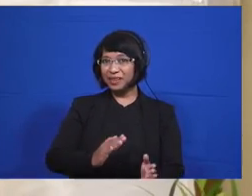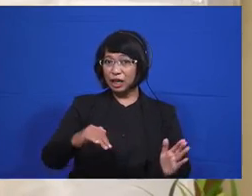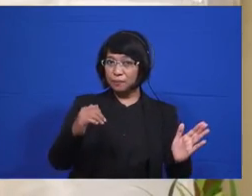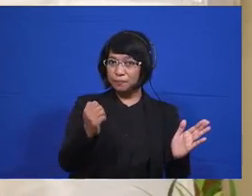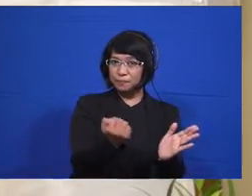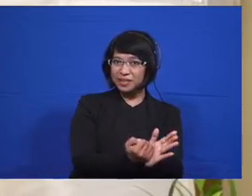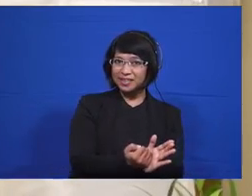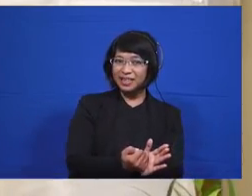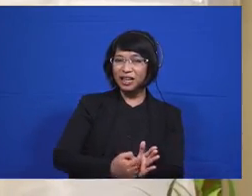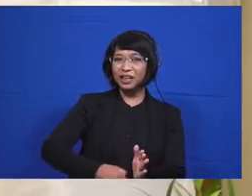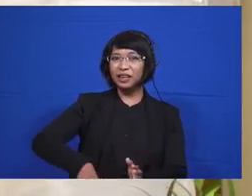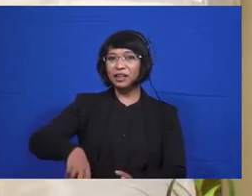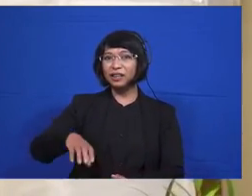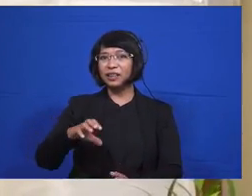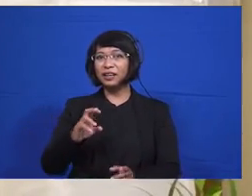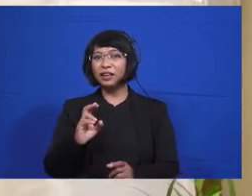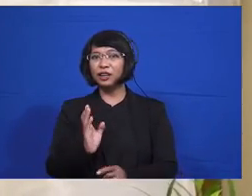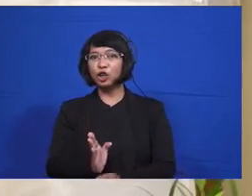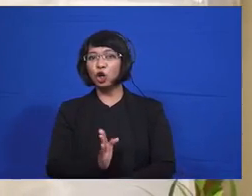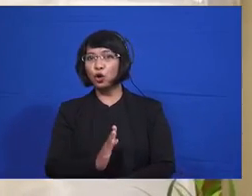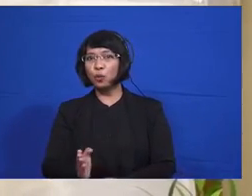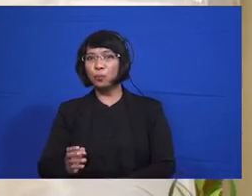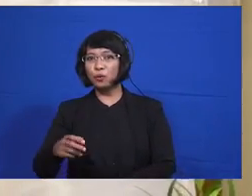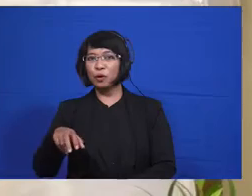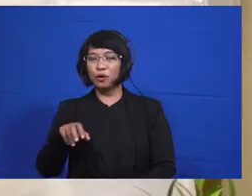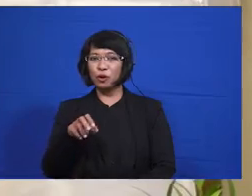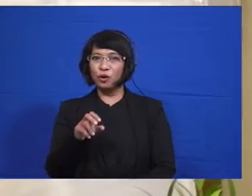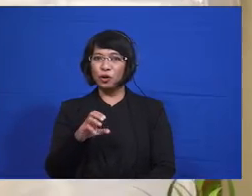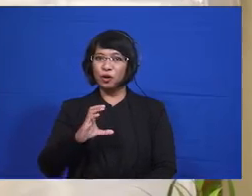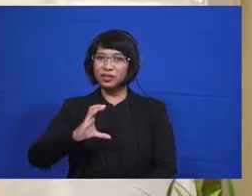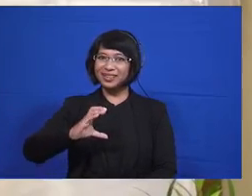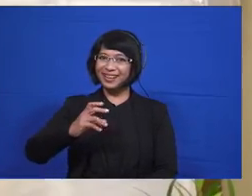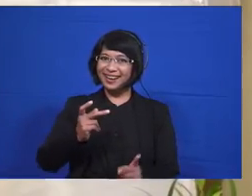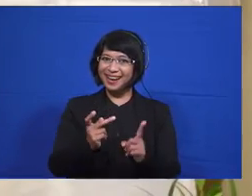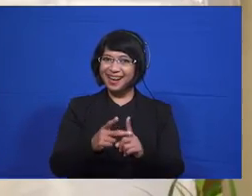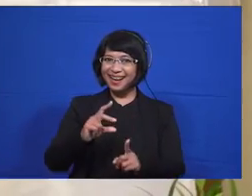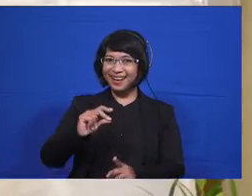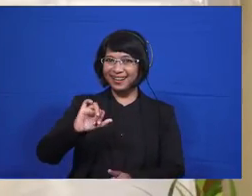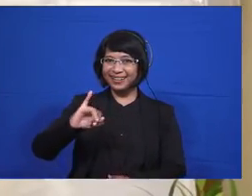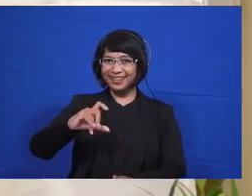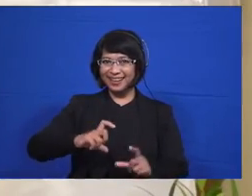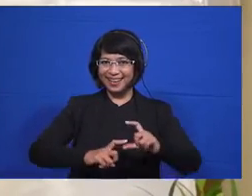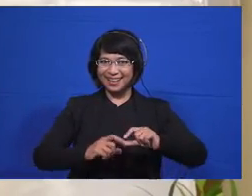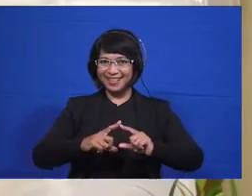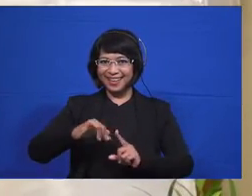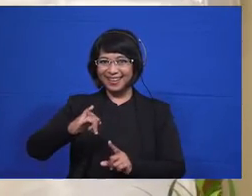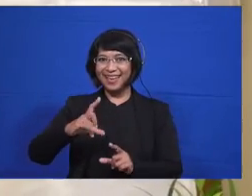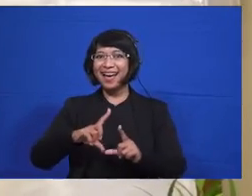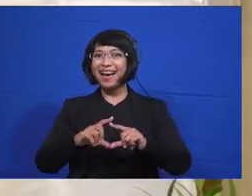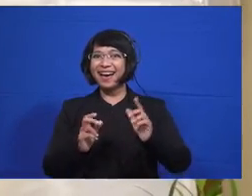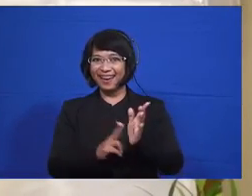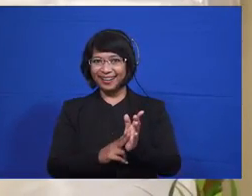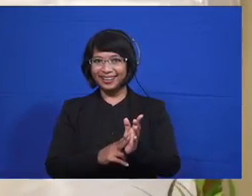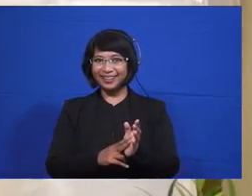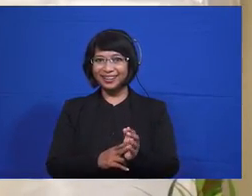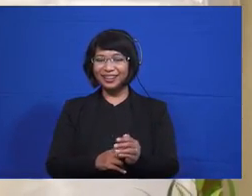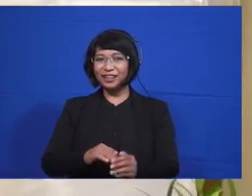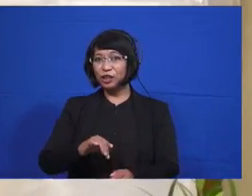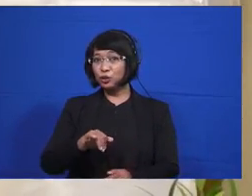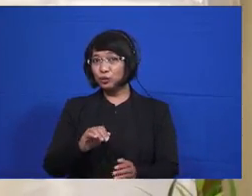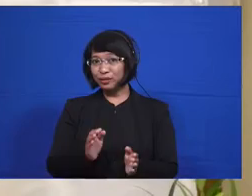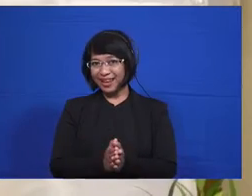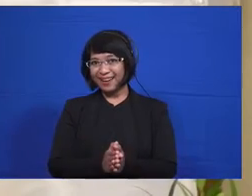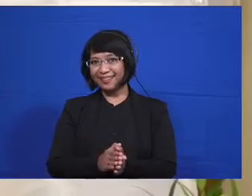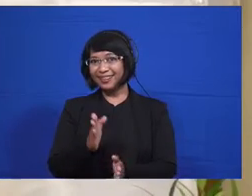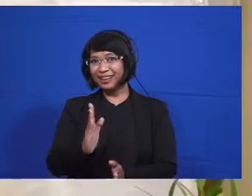Marcelinus Victor Derajat Setiawan. Terima kasih kepada Romo Rektor dan seluruh staf Seminari